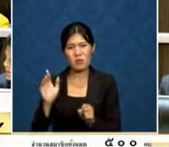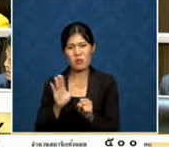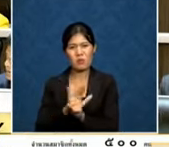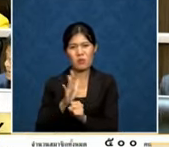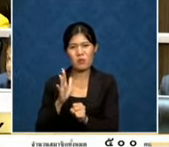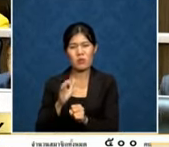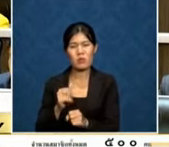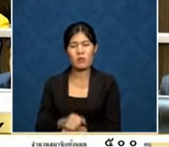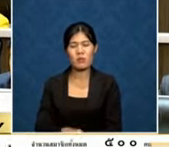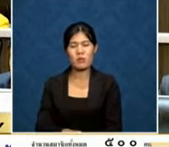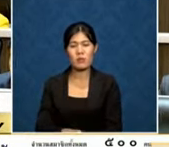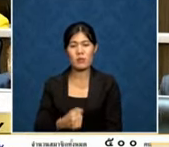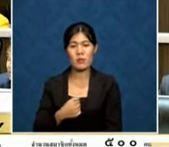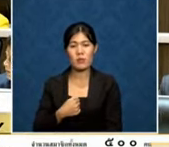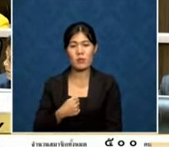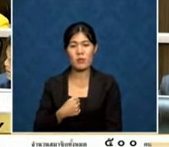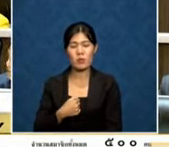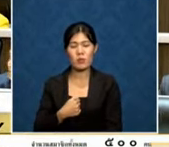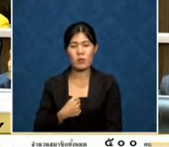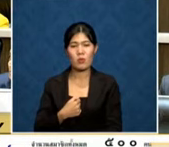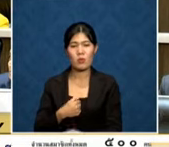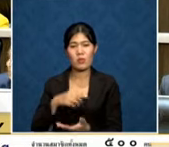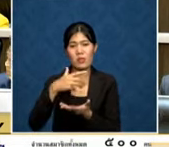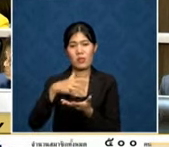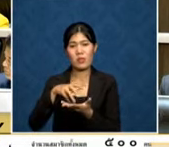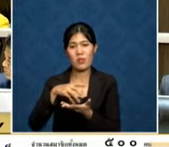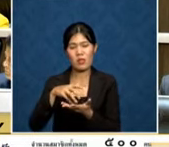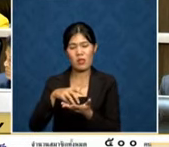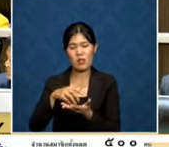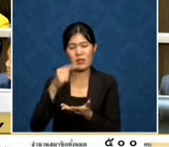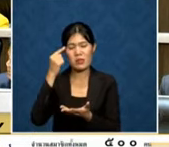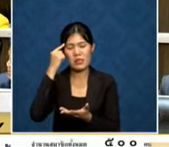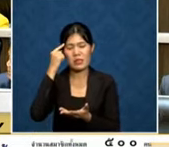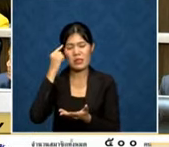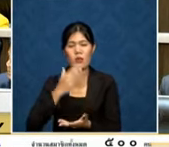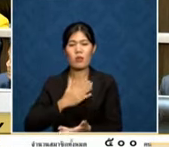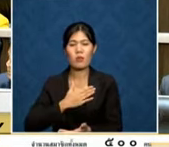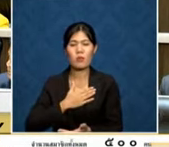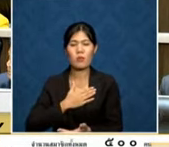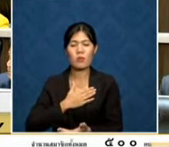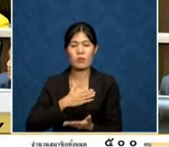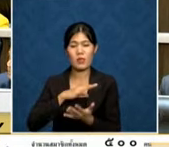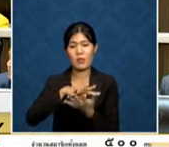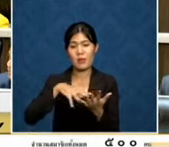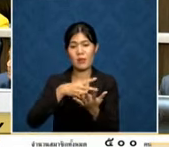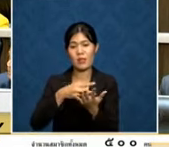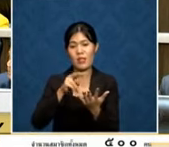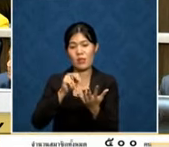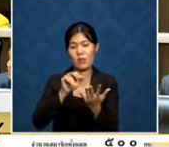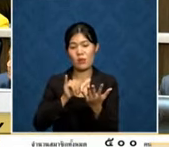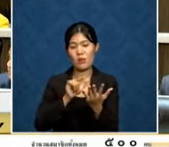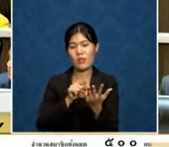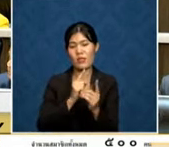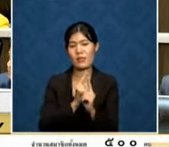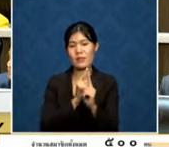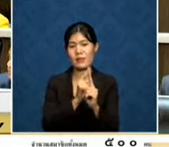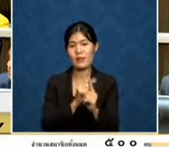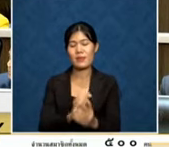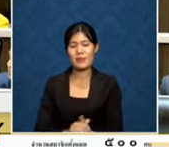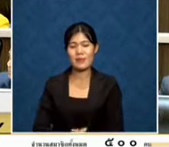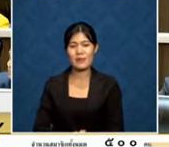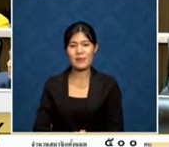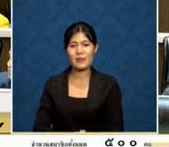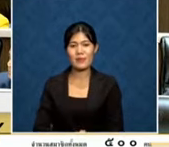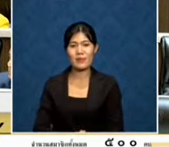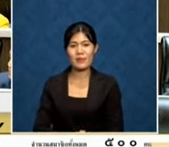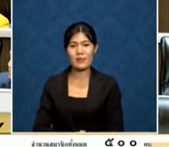อนุญาตแสดงความคิดเห็นในเชิงนโยบายว่าเชิญชวนท่านนายกรัฐมนตรีนะครับและก็ในส่วนของภาครัฐบาล